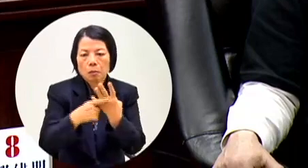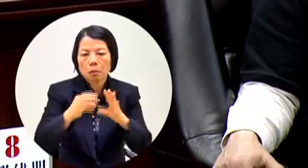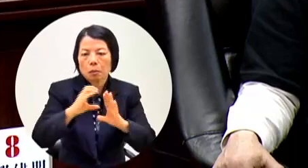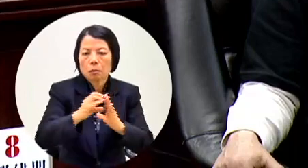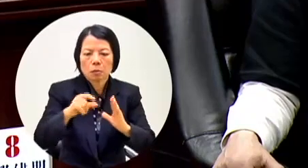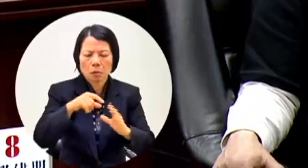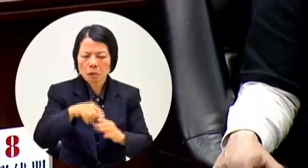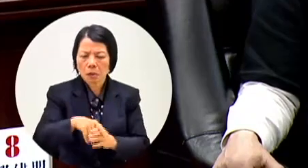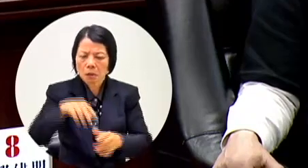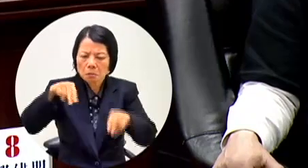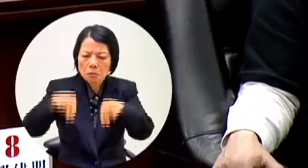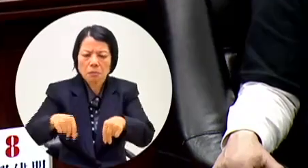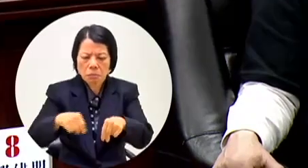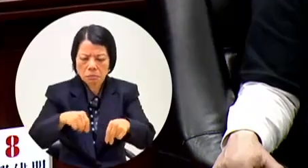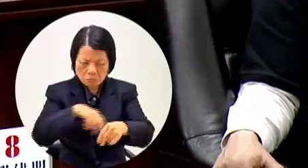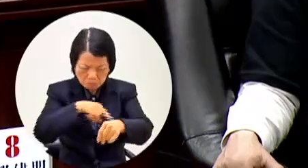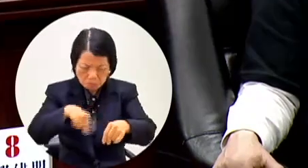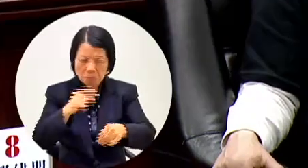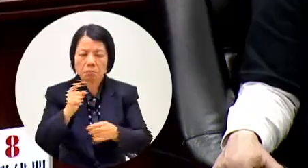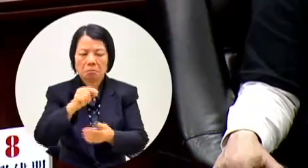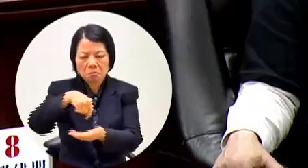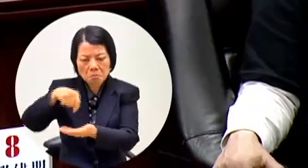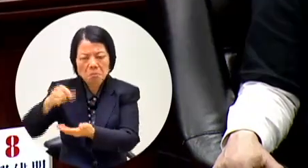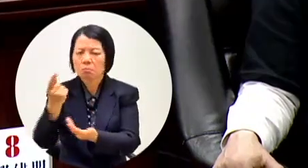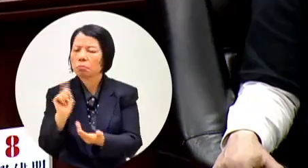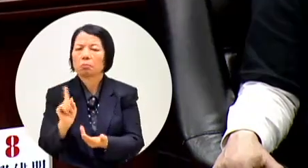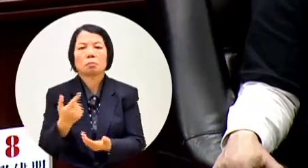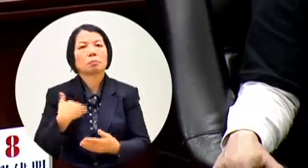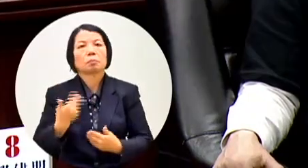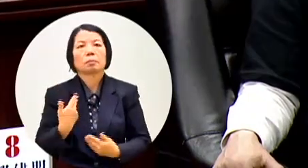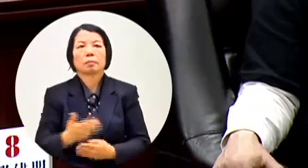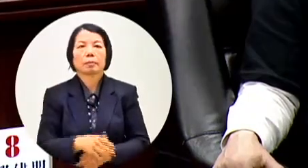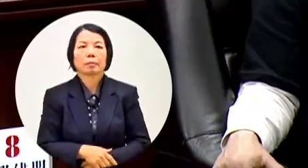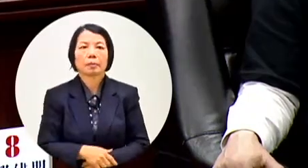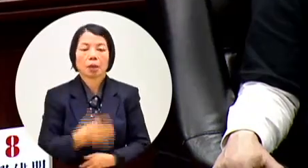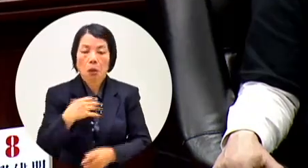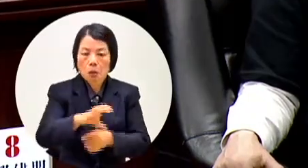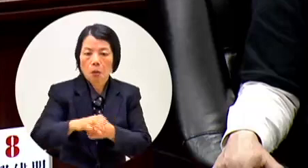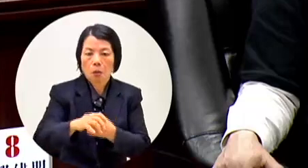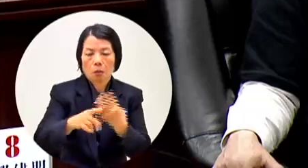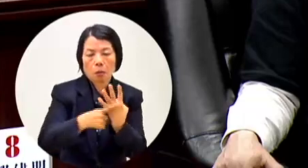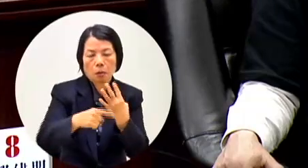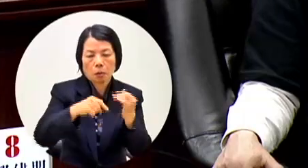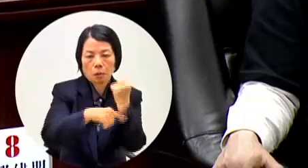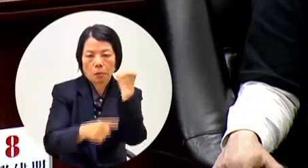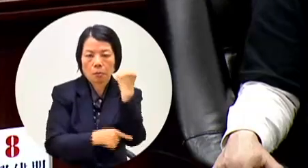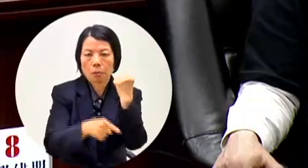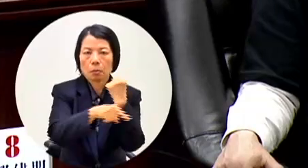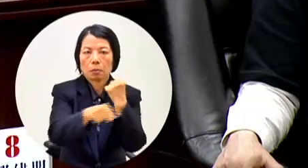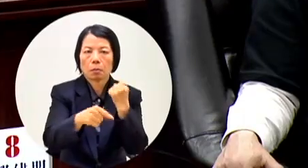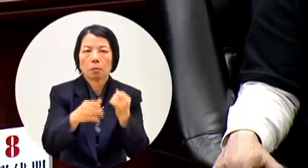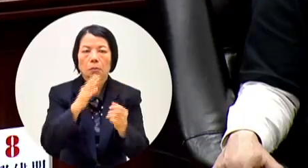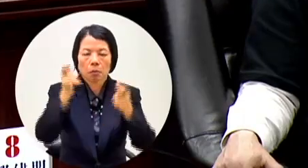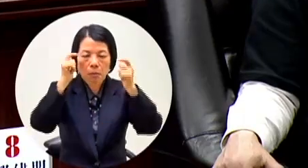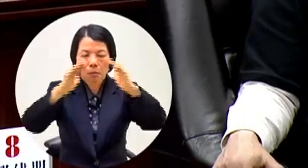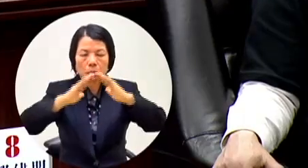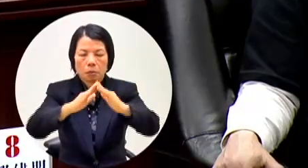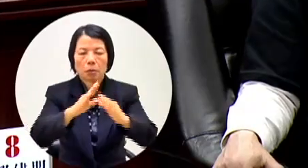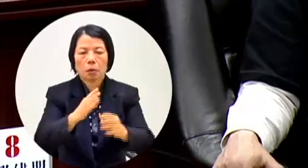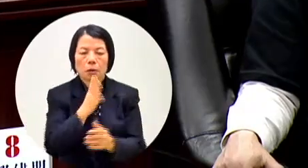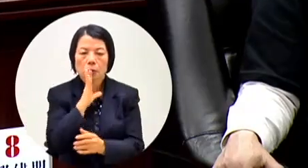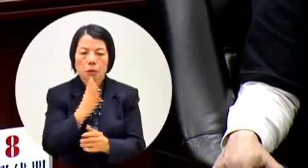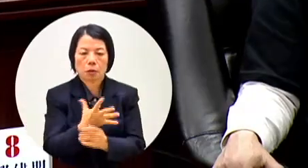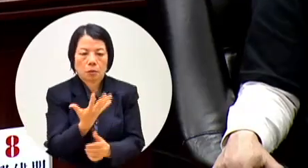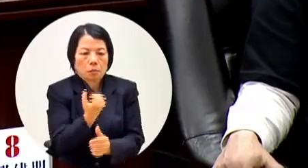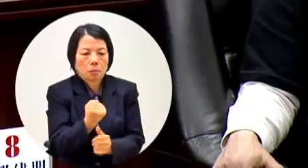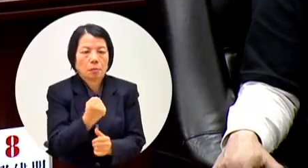内容是什么，所以没有办法提供给我。可是根据农会法，其实高雄市政府就是农会的主管机关，本来就应该有